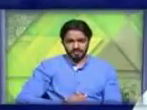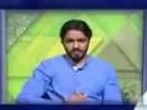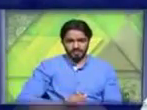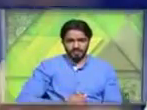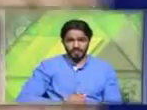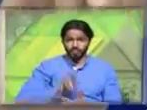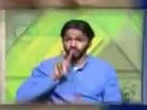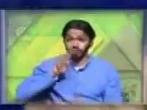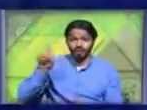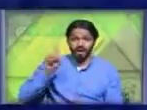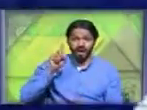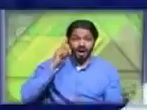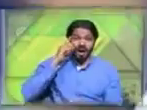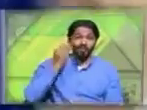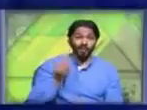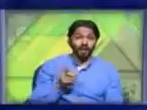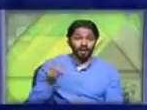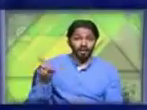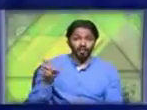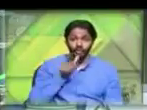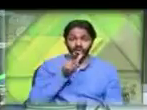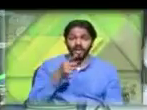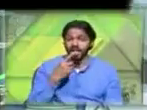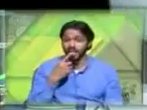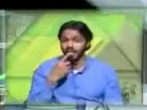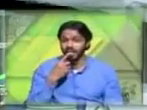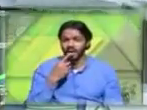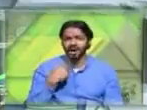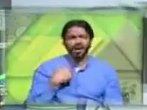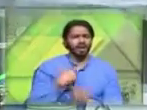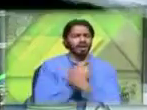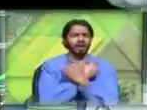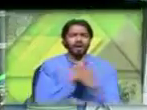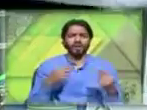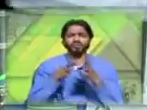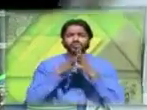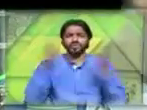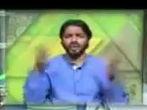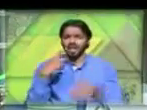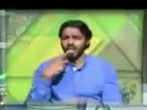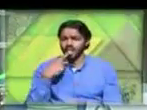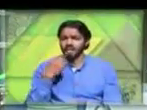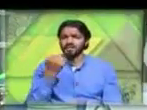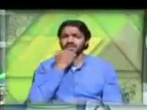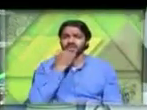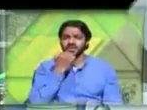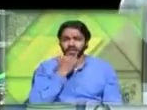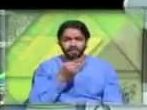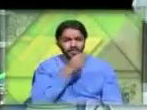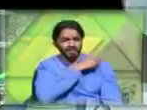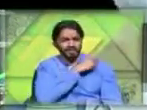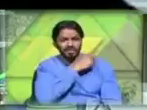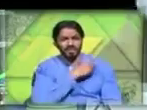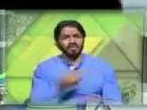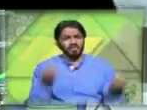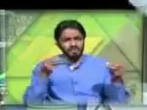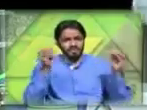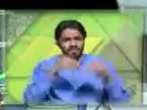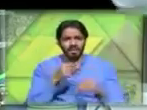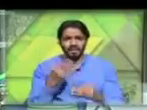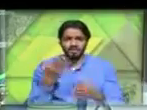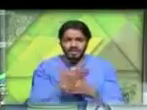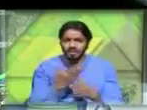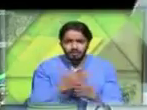وتعالى. نحن لا نتورع عن القول في أي شيء، قد نتورع عن الحلال الذي أحله الله لنا، ولا نتورع عن أكل